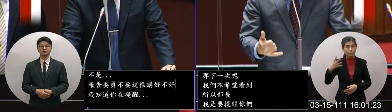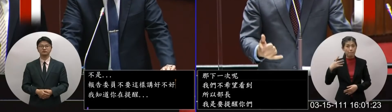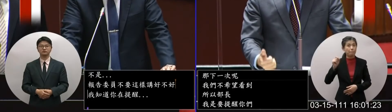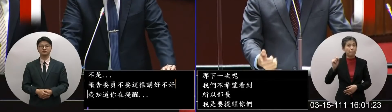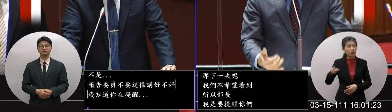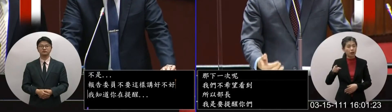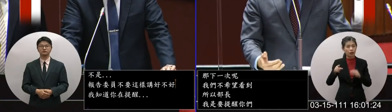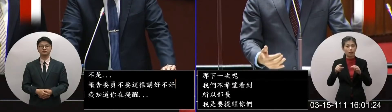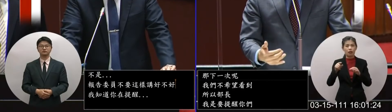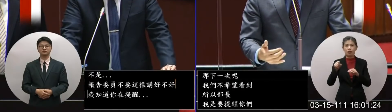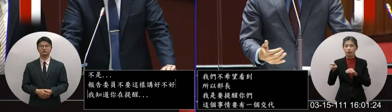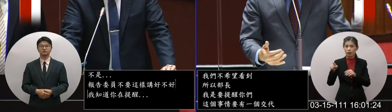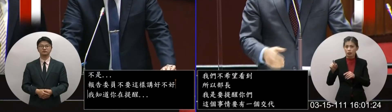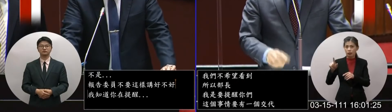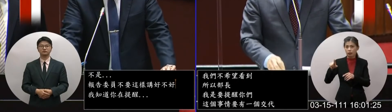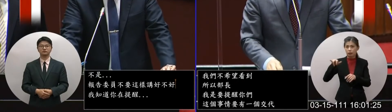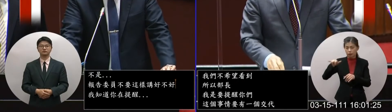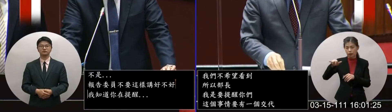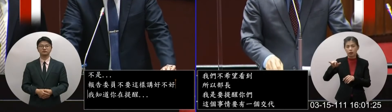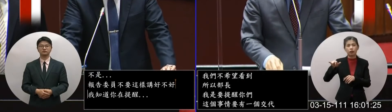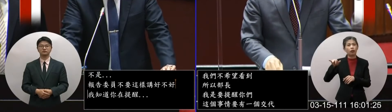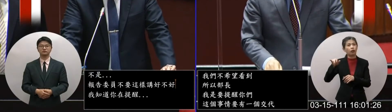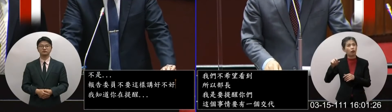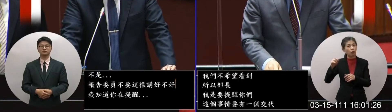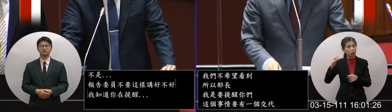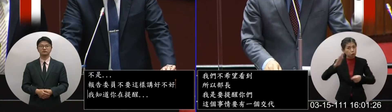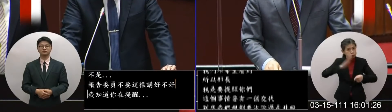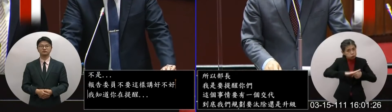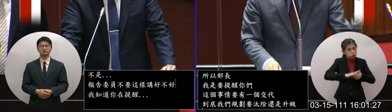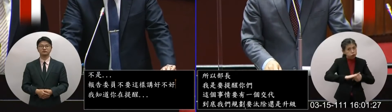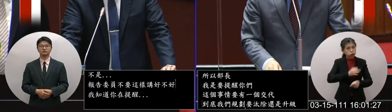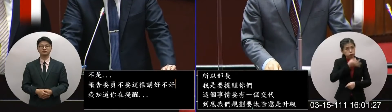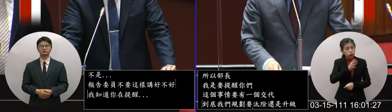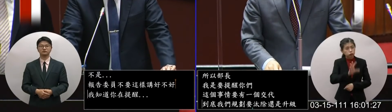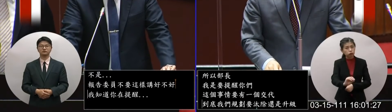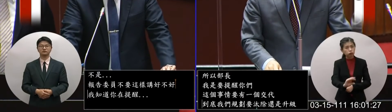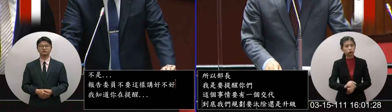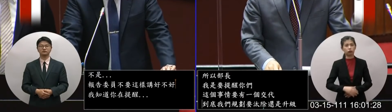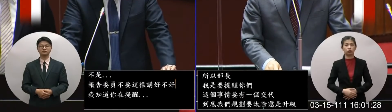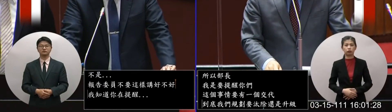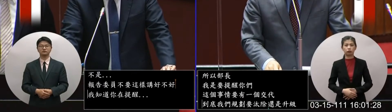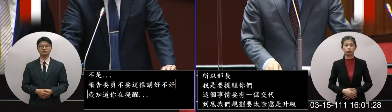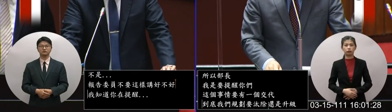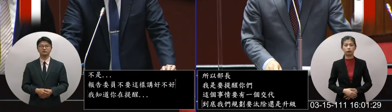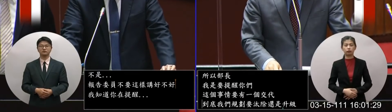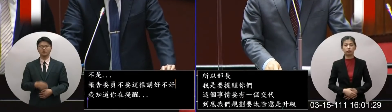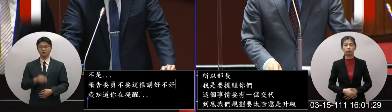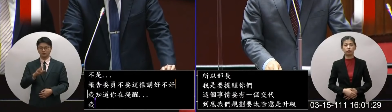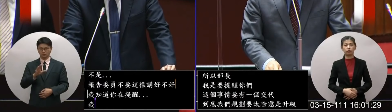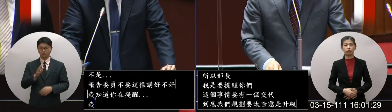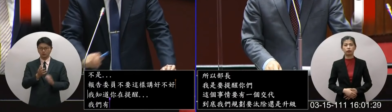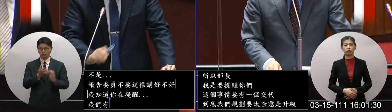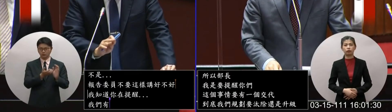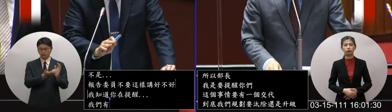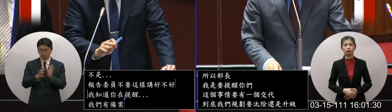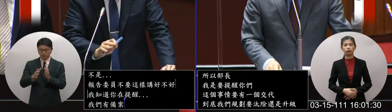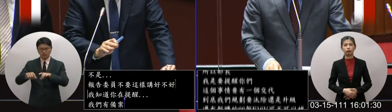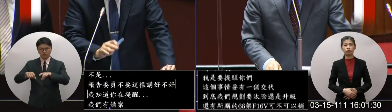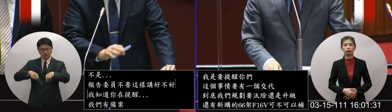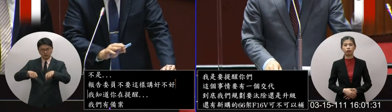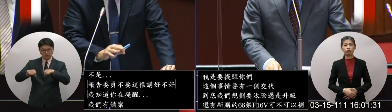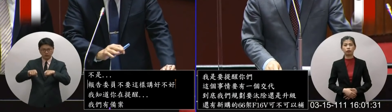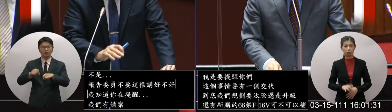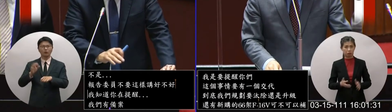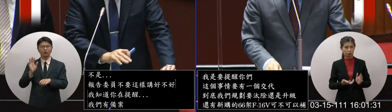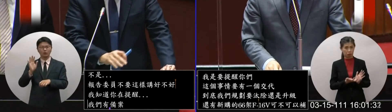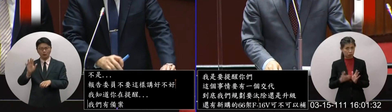F16V 能不能补足，如果说你这部分要汰除的话， 我们有备案，我就跟委员报告，我们有备案，